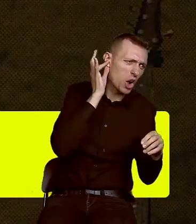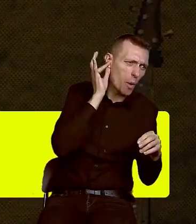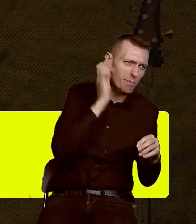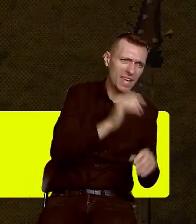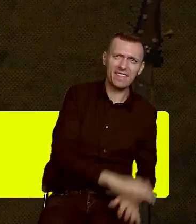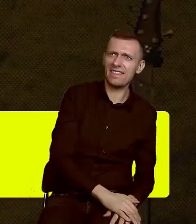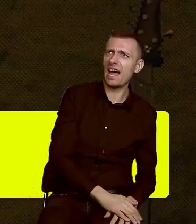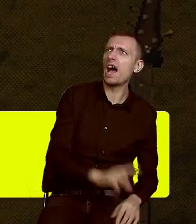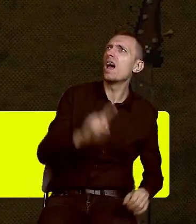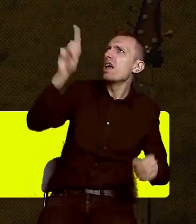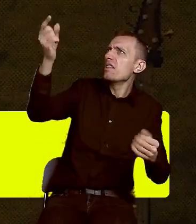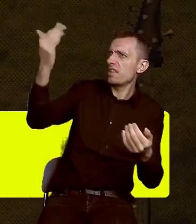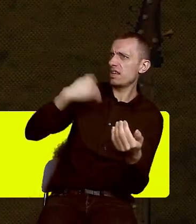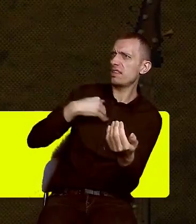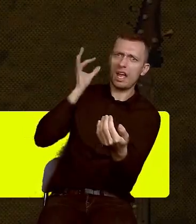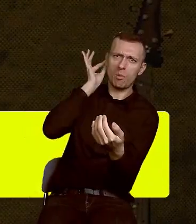tu umieściłeś.